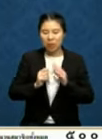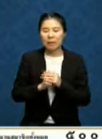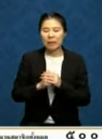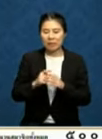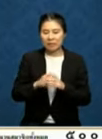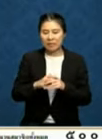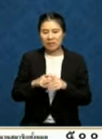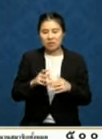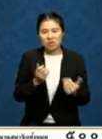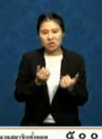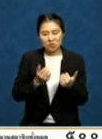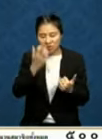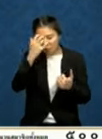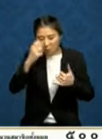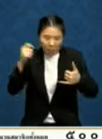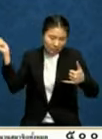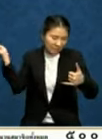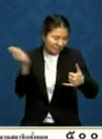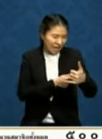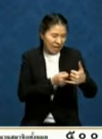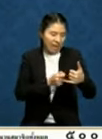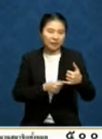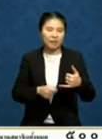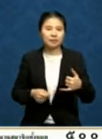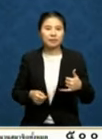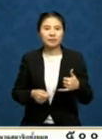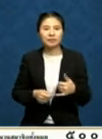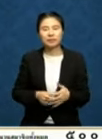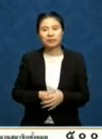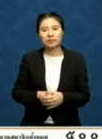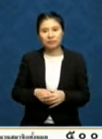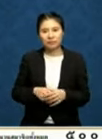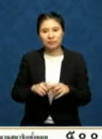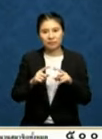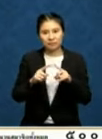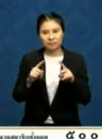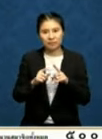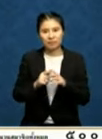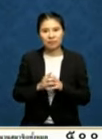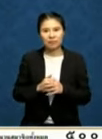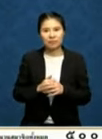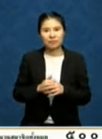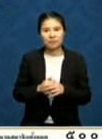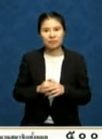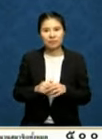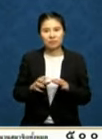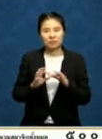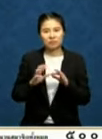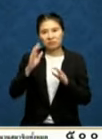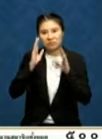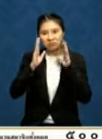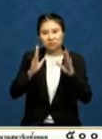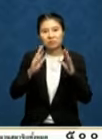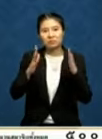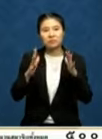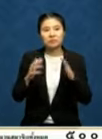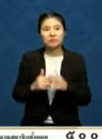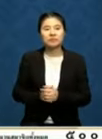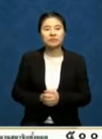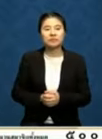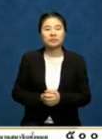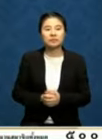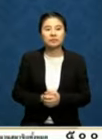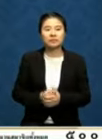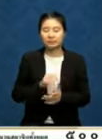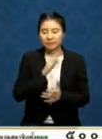อตีเด็กหรือว่าตีลูกของเขาด้วยความรุนแรงในระดับที่แตกต่างจากที่เขาตั้งใจหรือว่าเจตนาแต่ท่านประธานครับเ